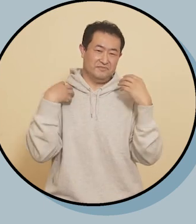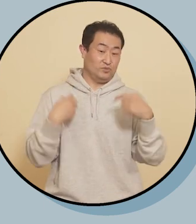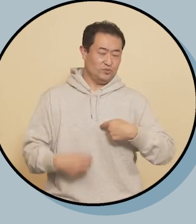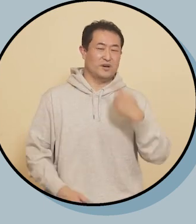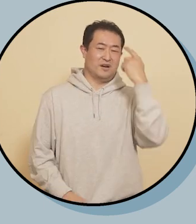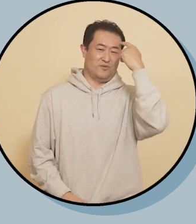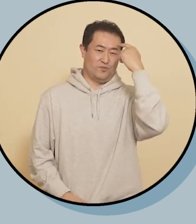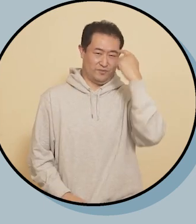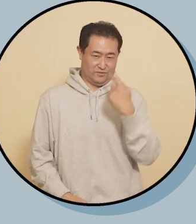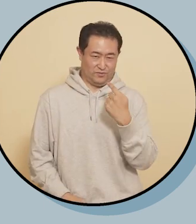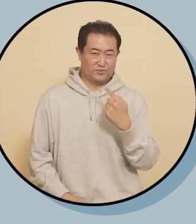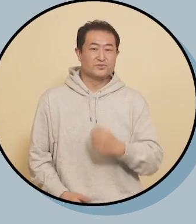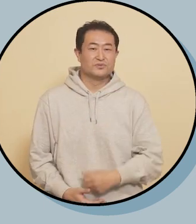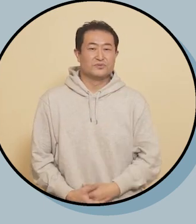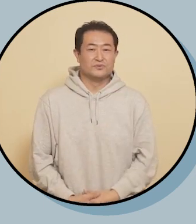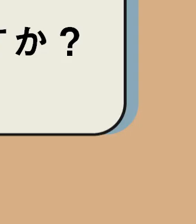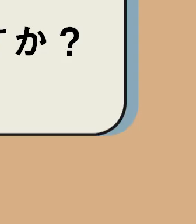というふうに思っています